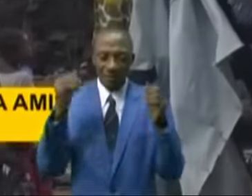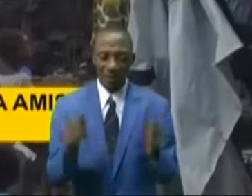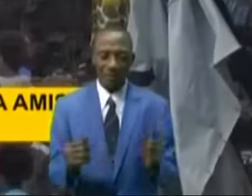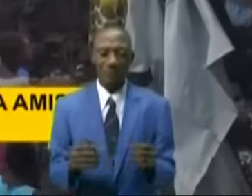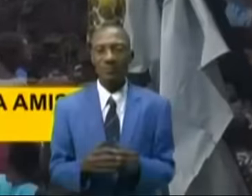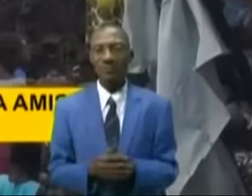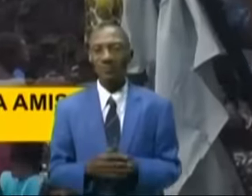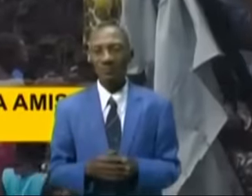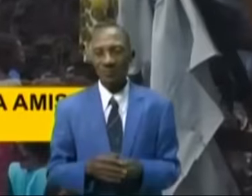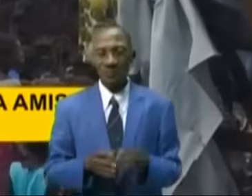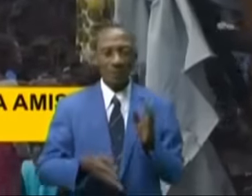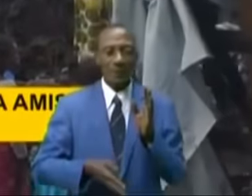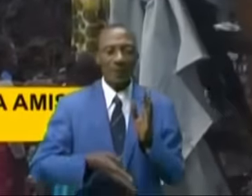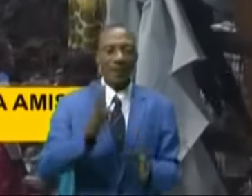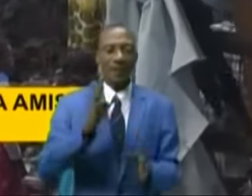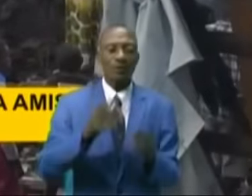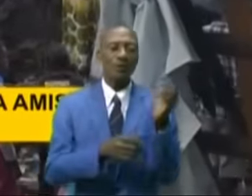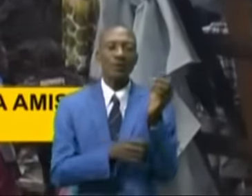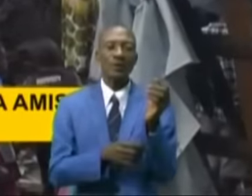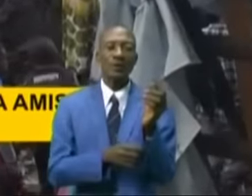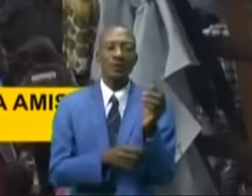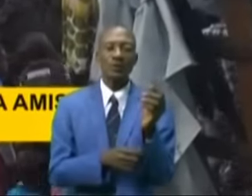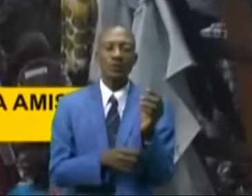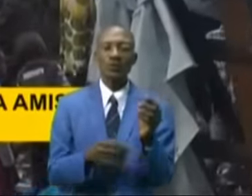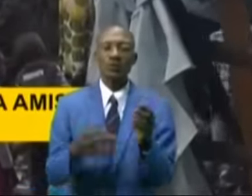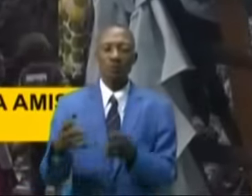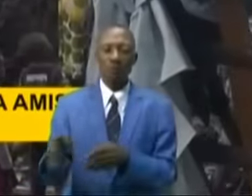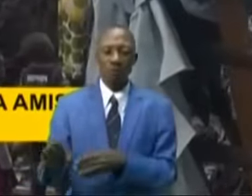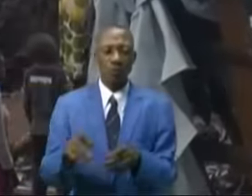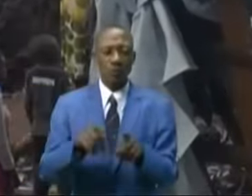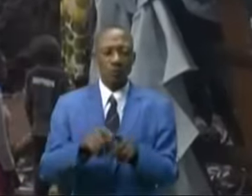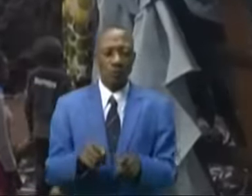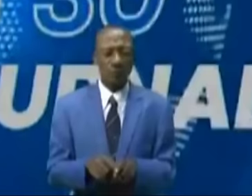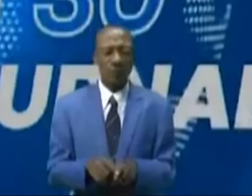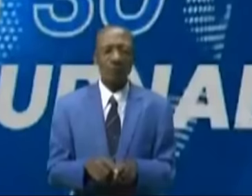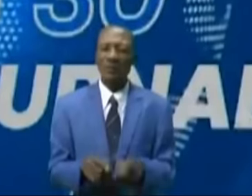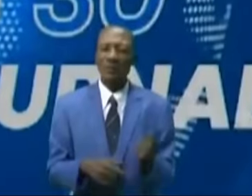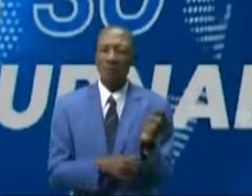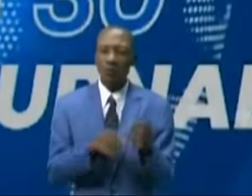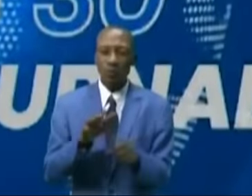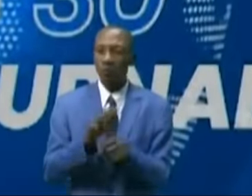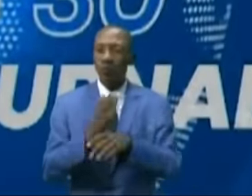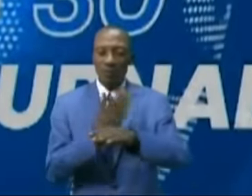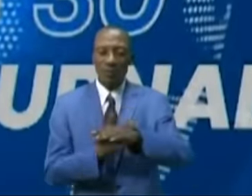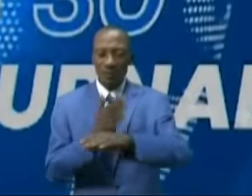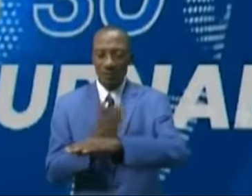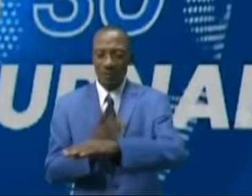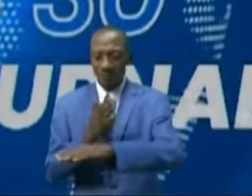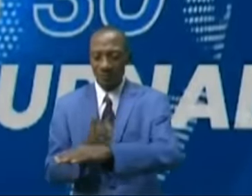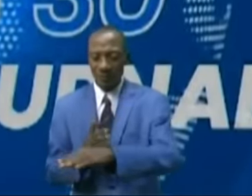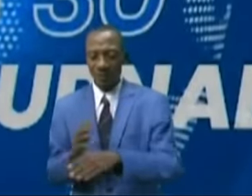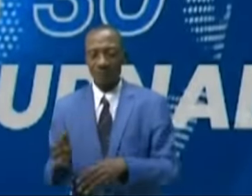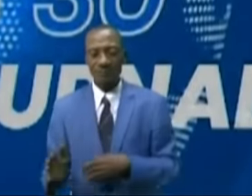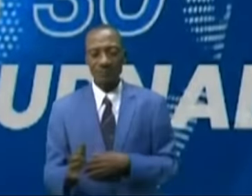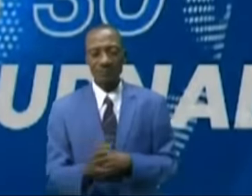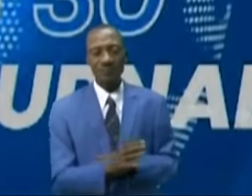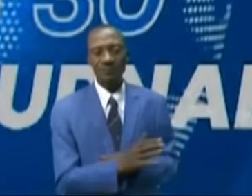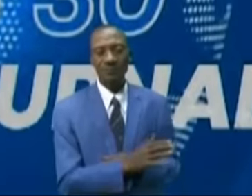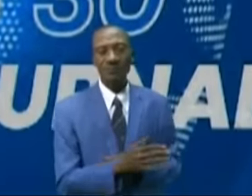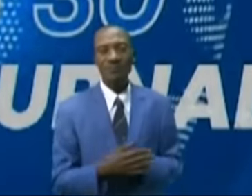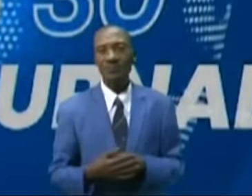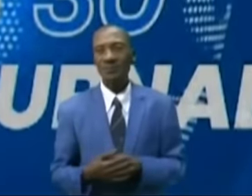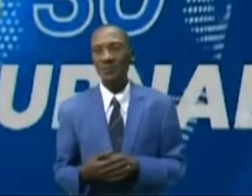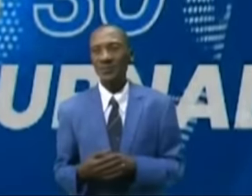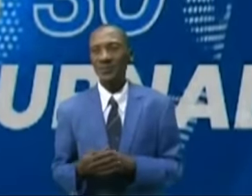provisoire des 14 morts et 35 blessés évolutif par ailleurs. Le ministre provincial de l'Intérieur